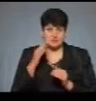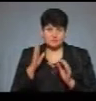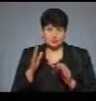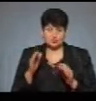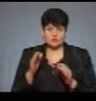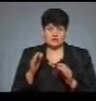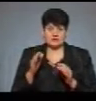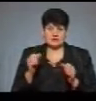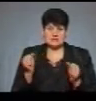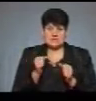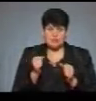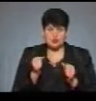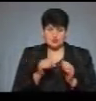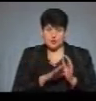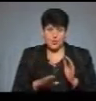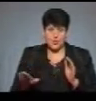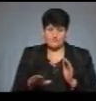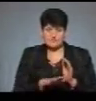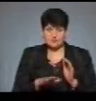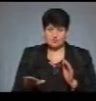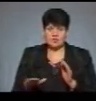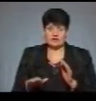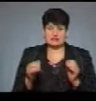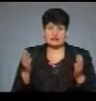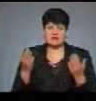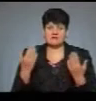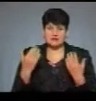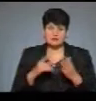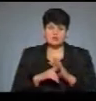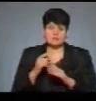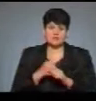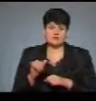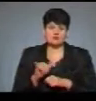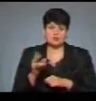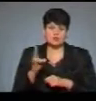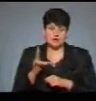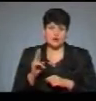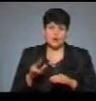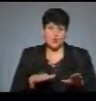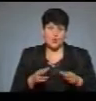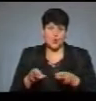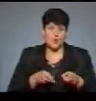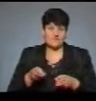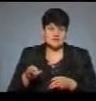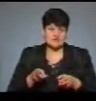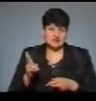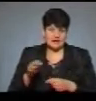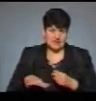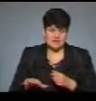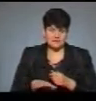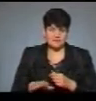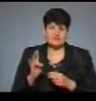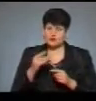заморожувати ковзанку. Але ми орієнтуємося, що на вихідні вже почне працювати і ковзанка на суботу, неділю. І на неділю точно вже буде